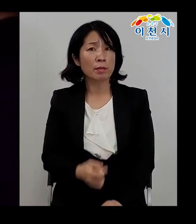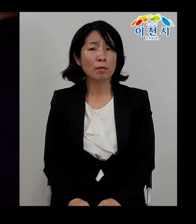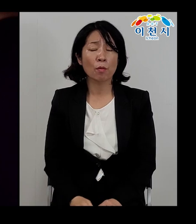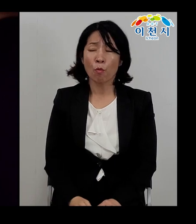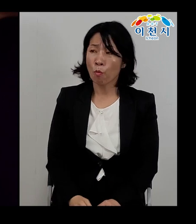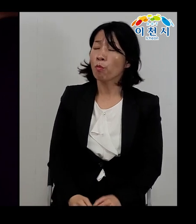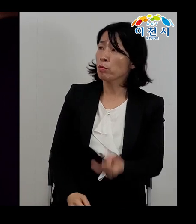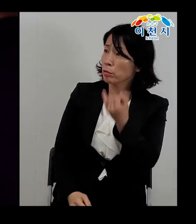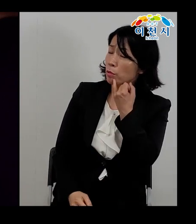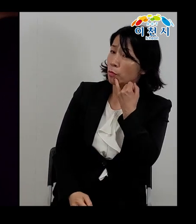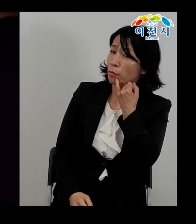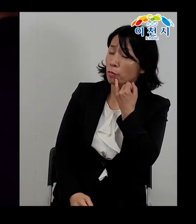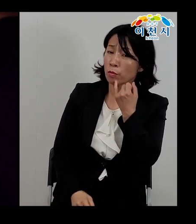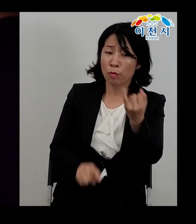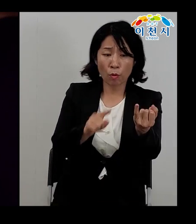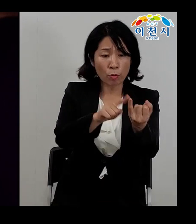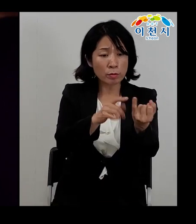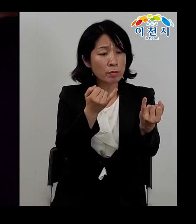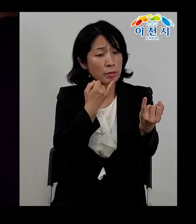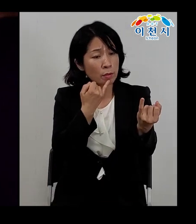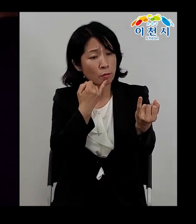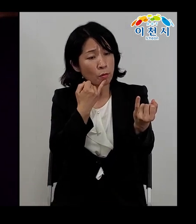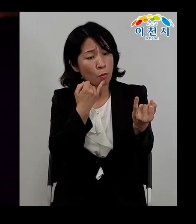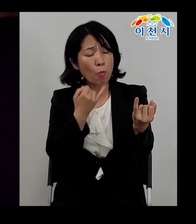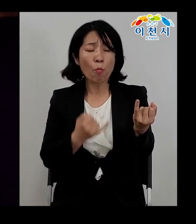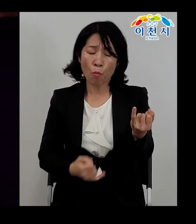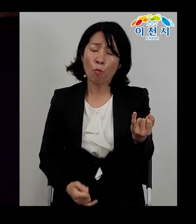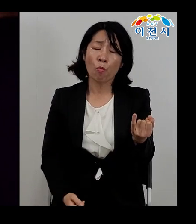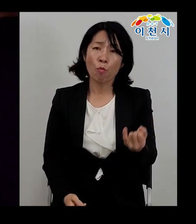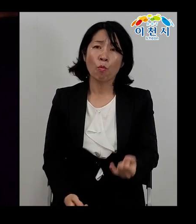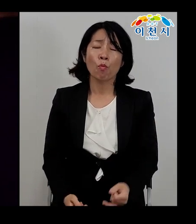좋은데요? 언니 어때요? 괜찮아요?